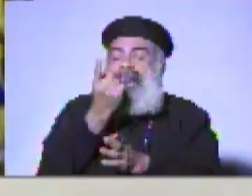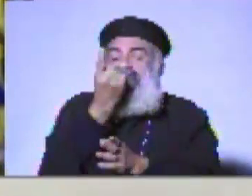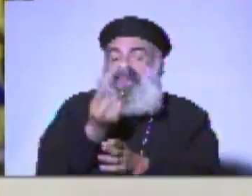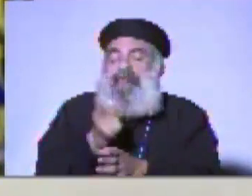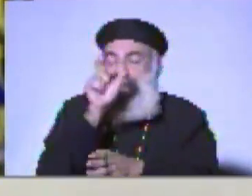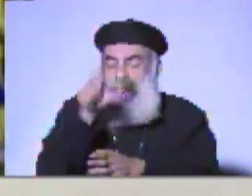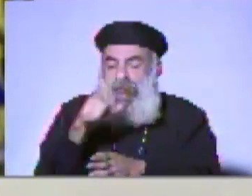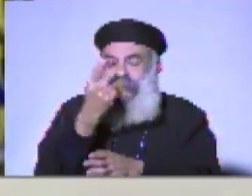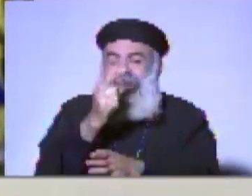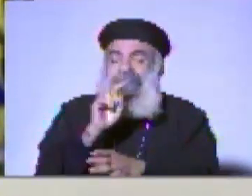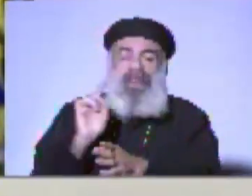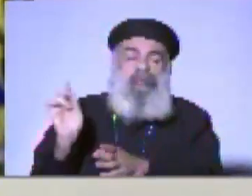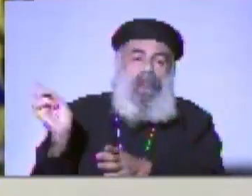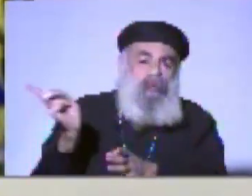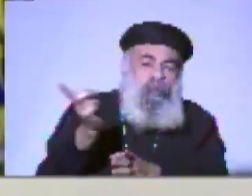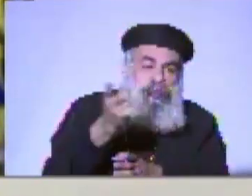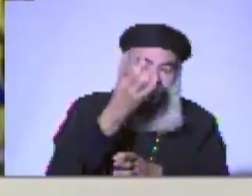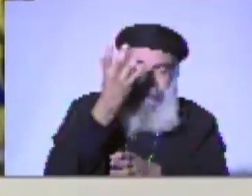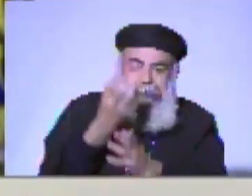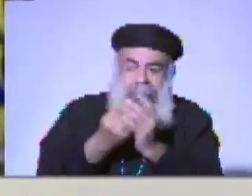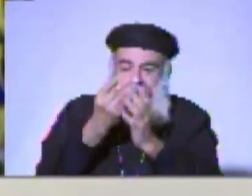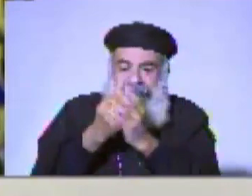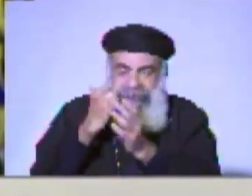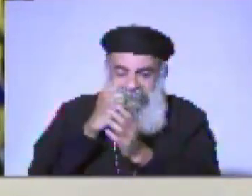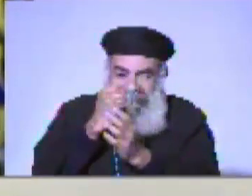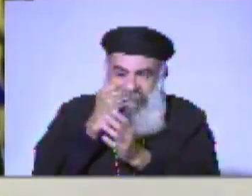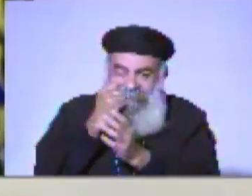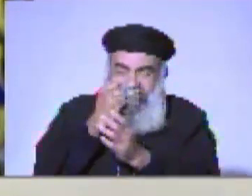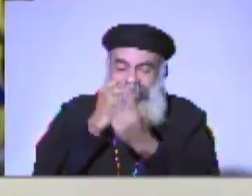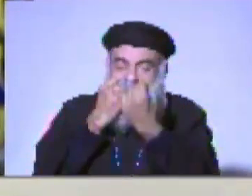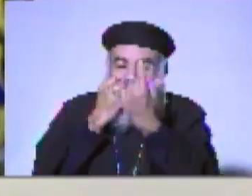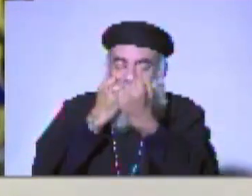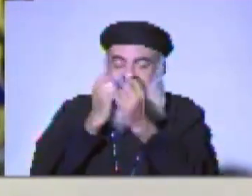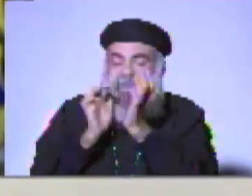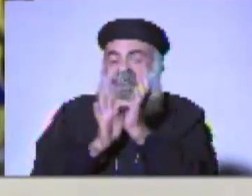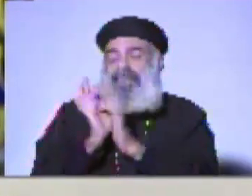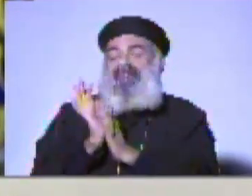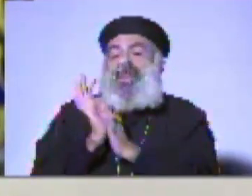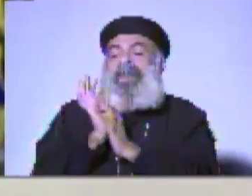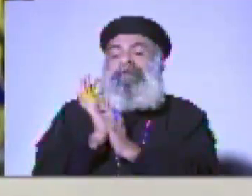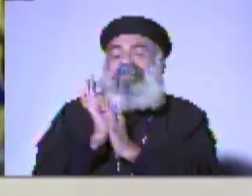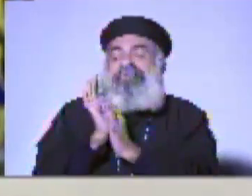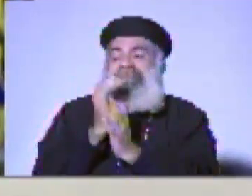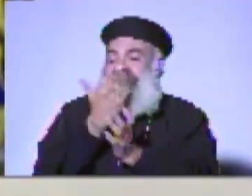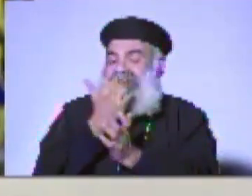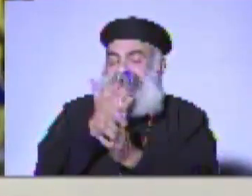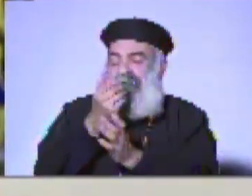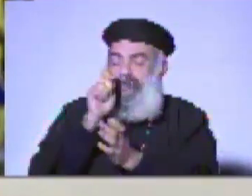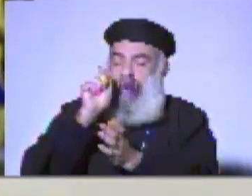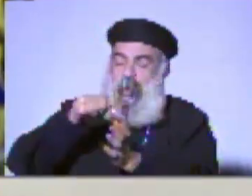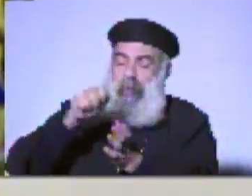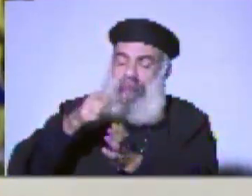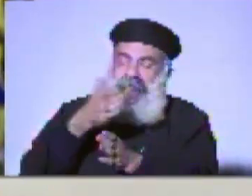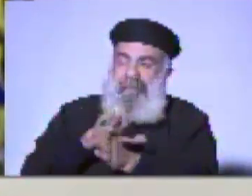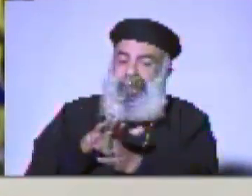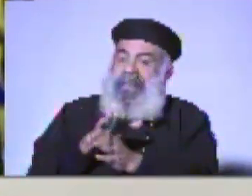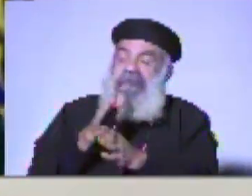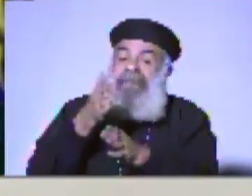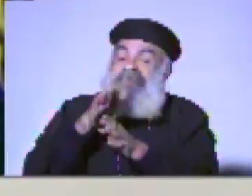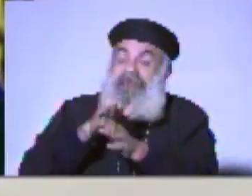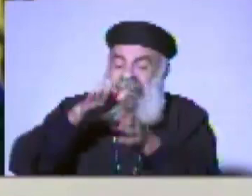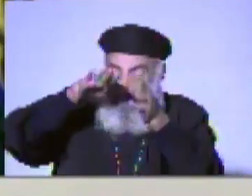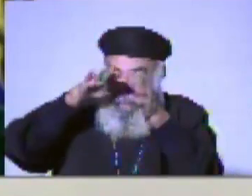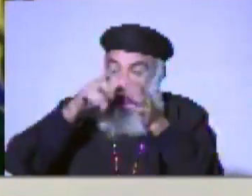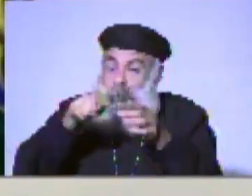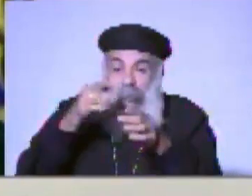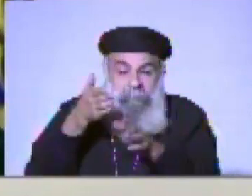من كل ابناء البشر ما علوش حكم الموت هو سيد المسيح طب الموت مات ليه لانه